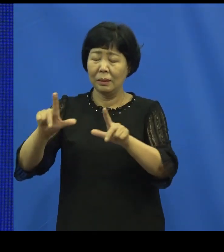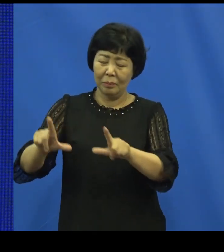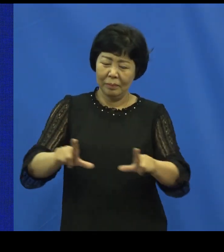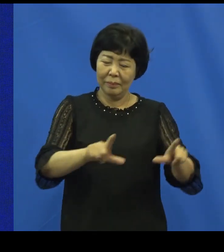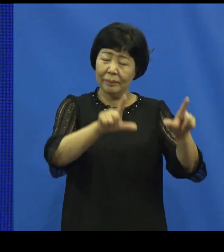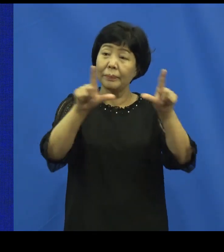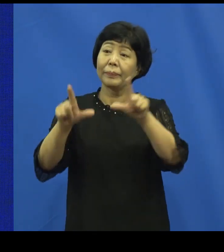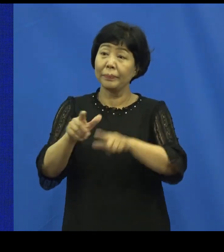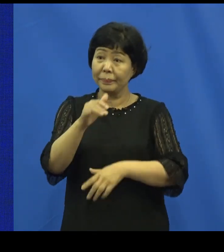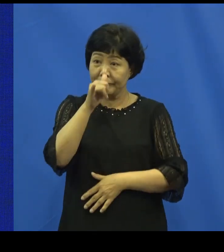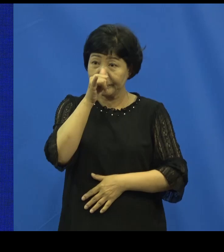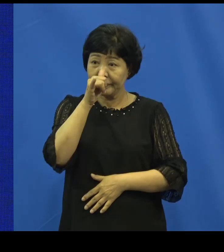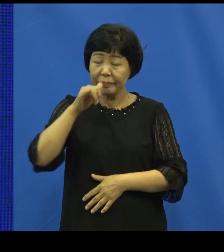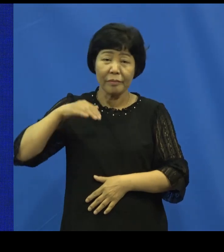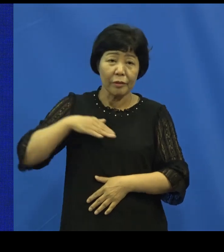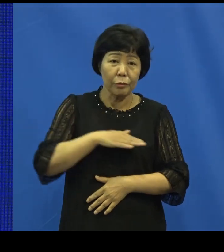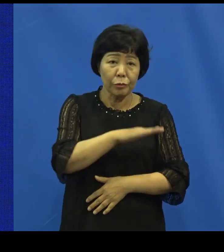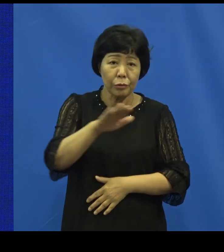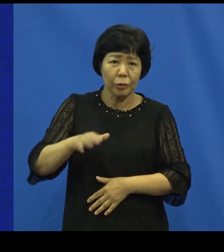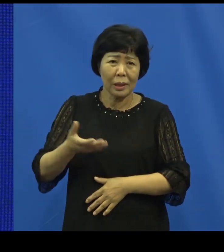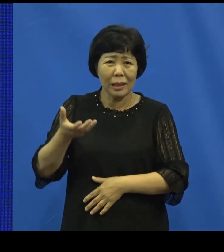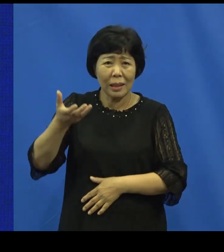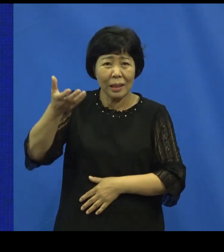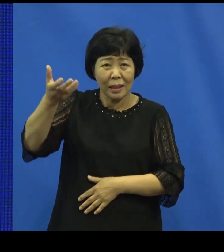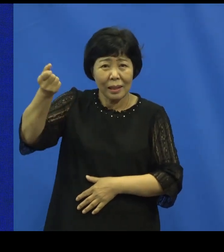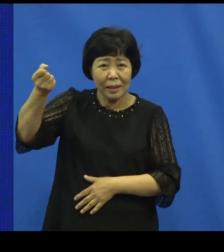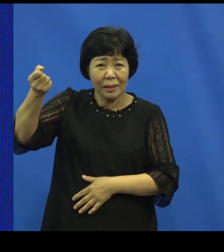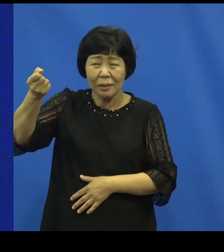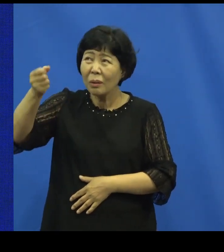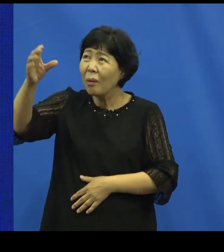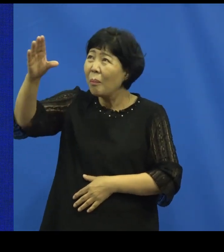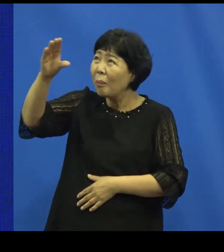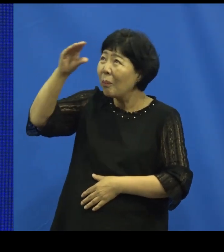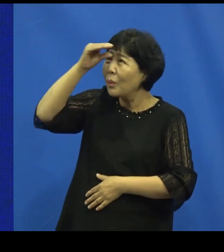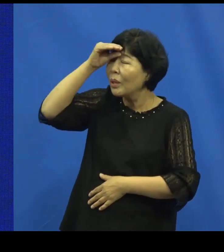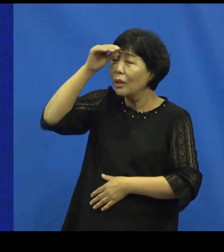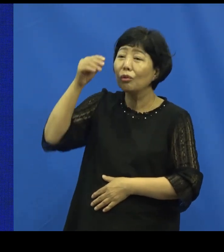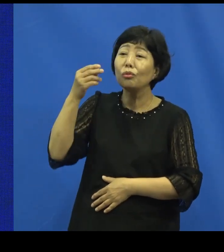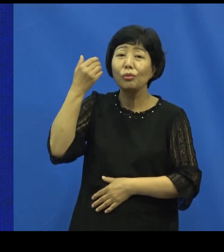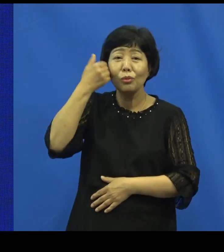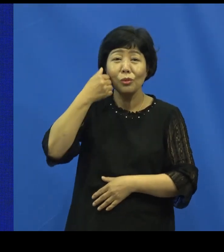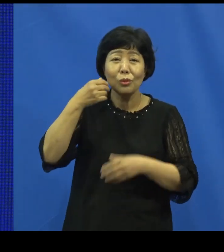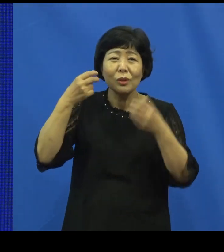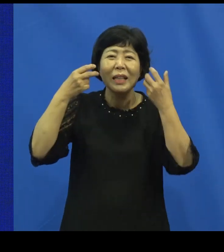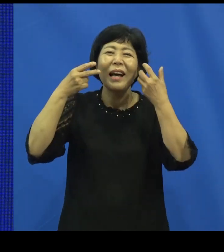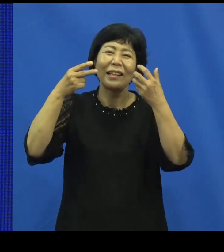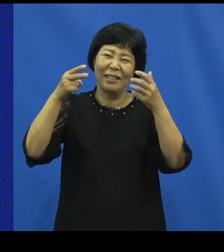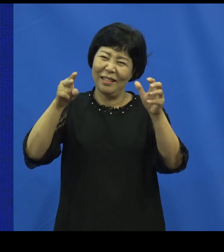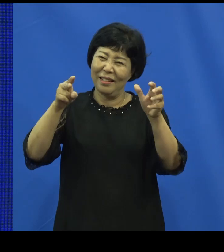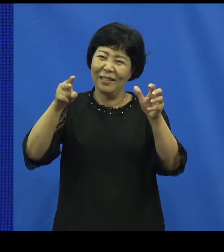우리가 가져야 될 굉장히 중요한 모델이 있는데 그게 바로 이 다니엘이라는 겁니다.